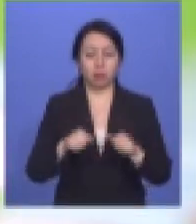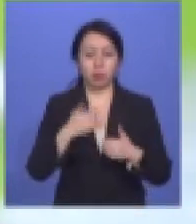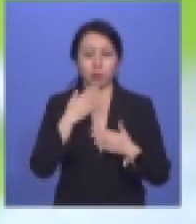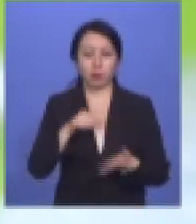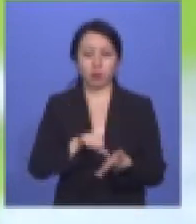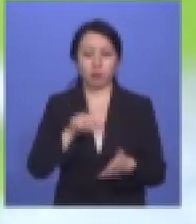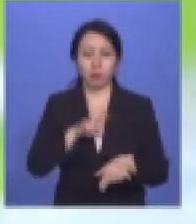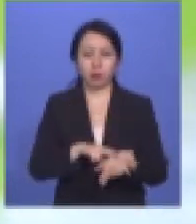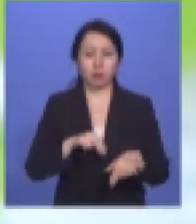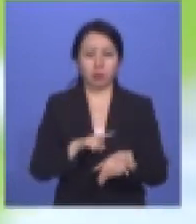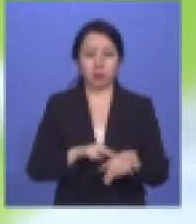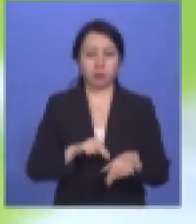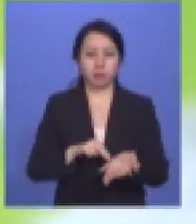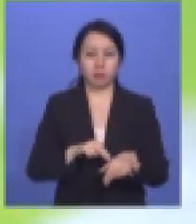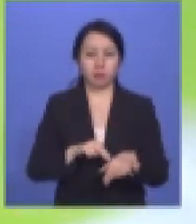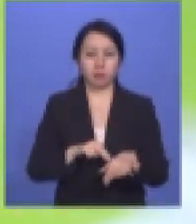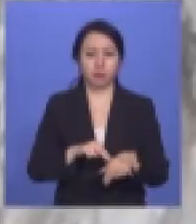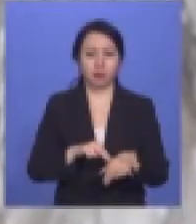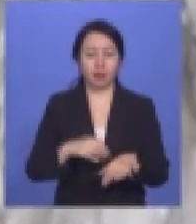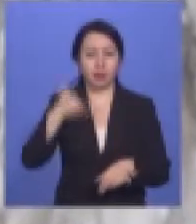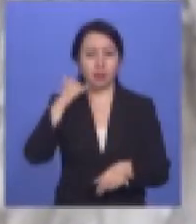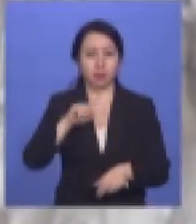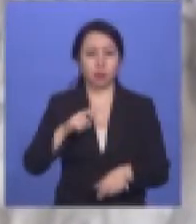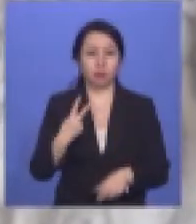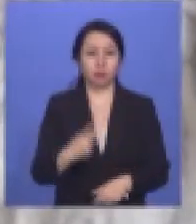к участковому инспектору полиции или на канал